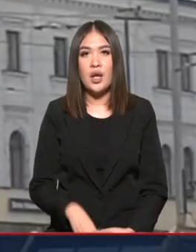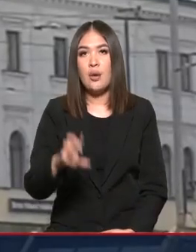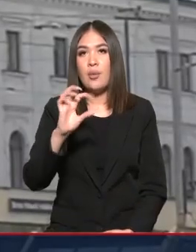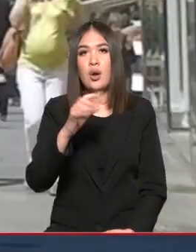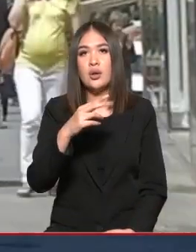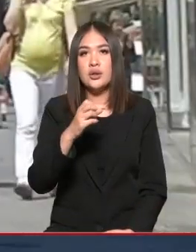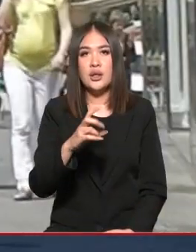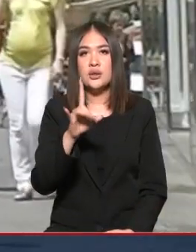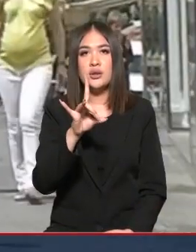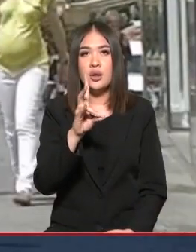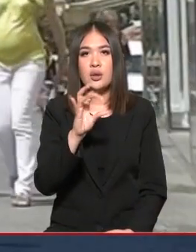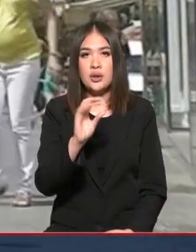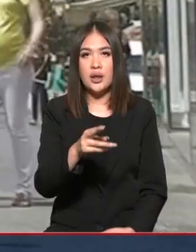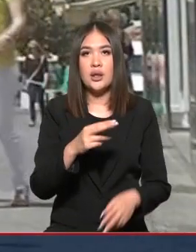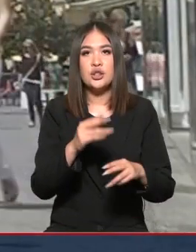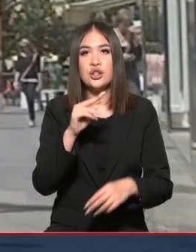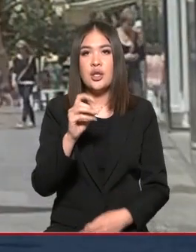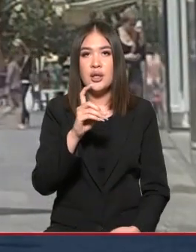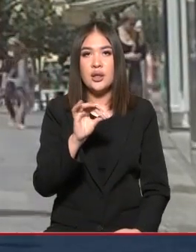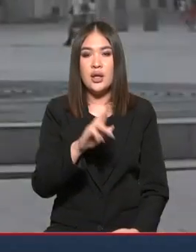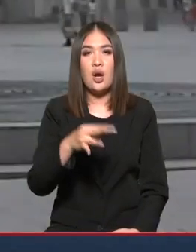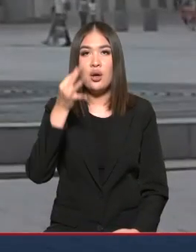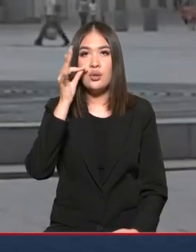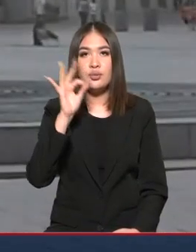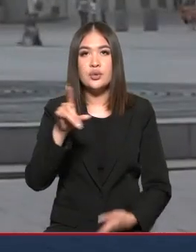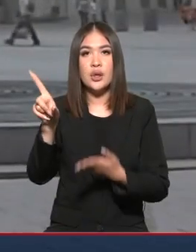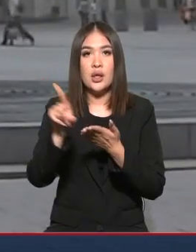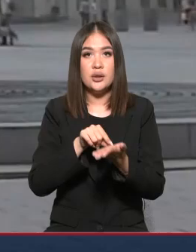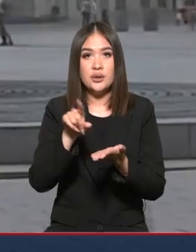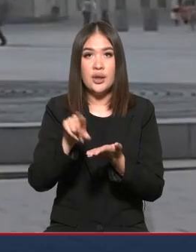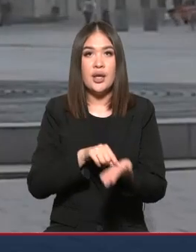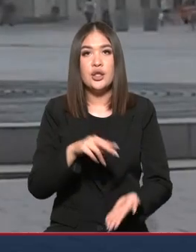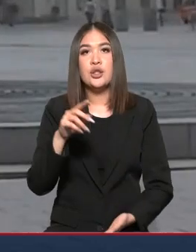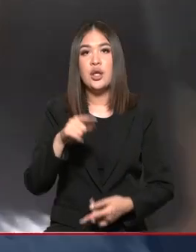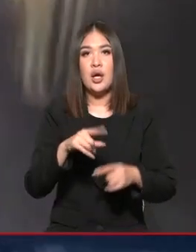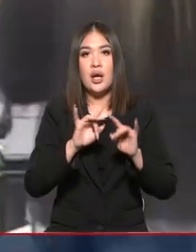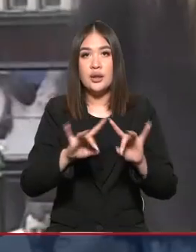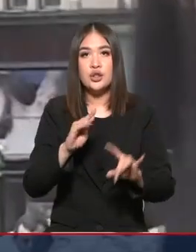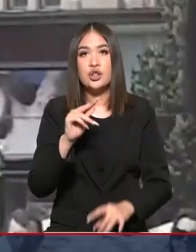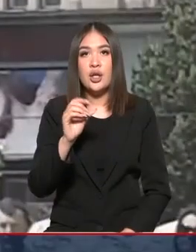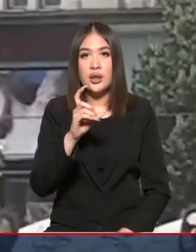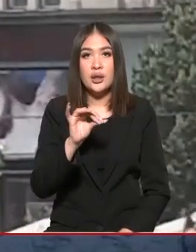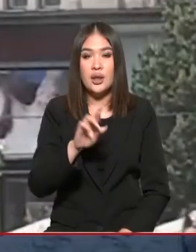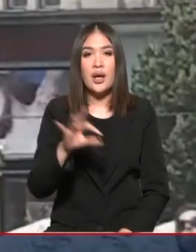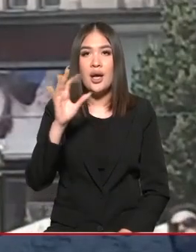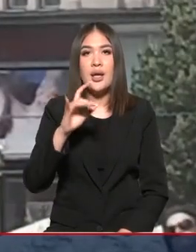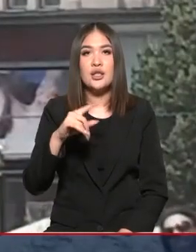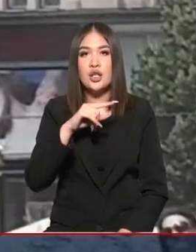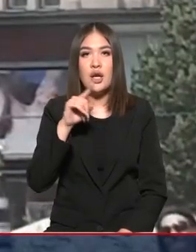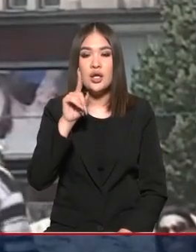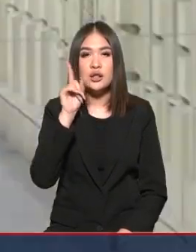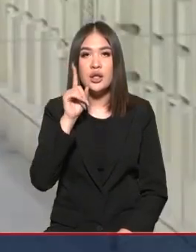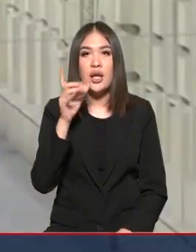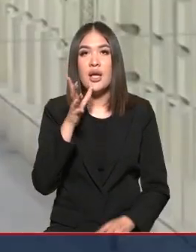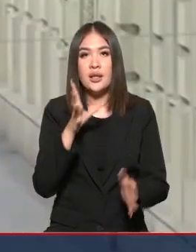Богдан Зроник осы тұрғыда Чехияның тәжірибесінен мысал келтірді. Айтуынша, чехиялықтар жасыл энергетиканы